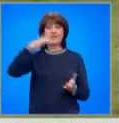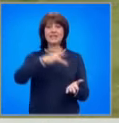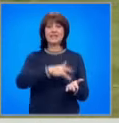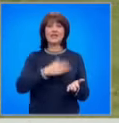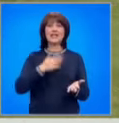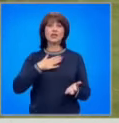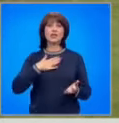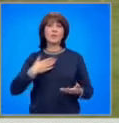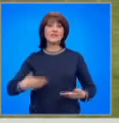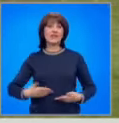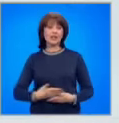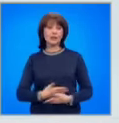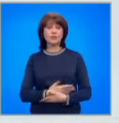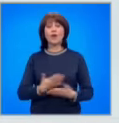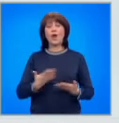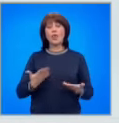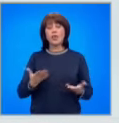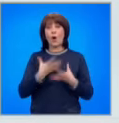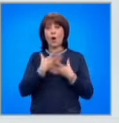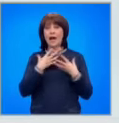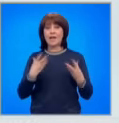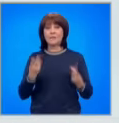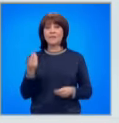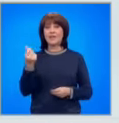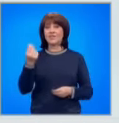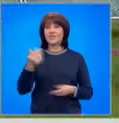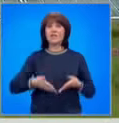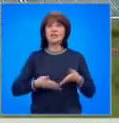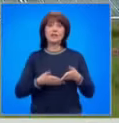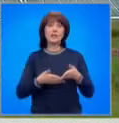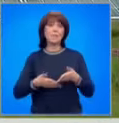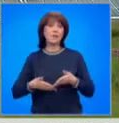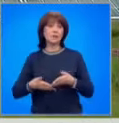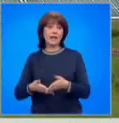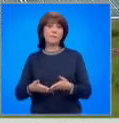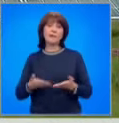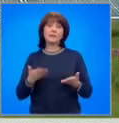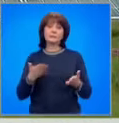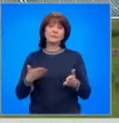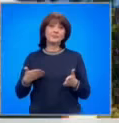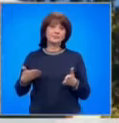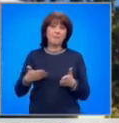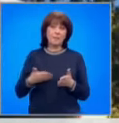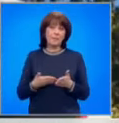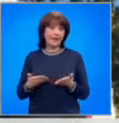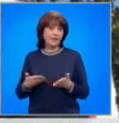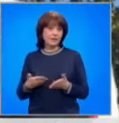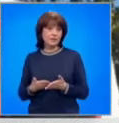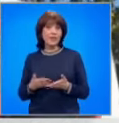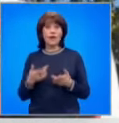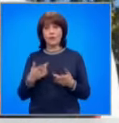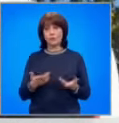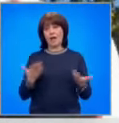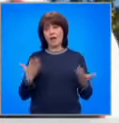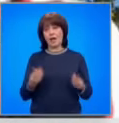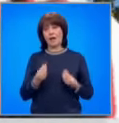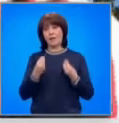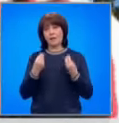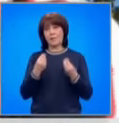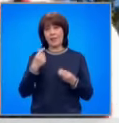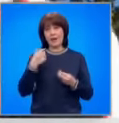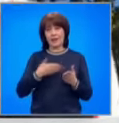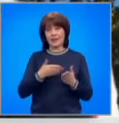но липсата на финансова подкрепа и на улеснена процедура от държавата е съществен препъни камък. Това е най-оптималният вариант да се